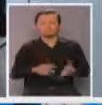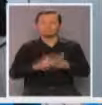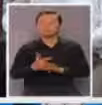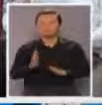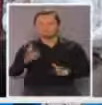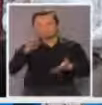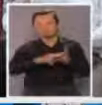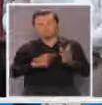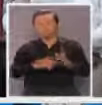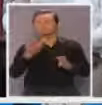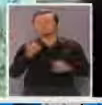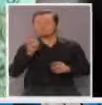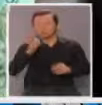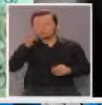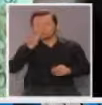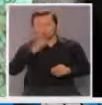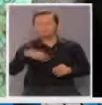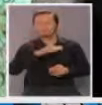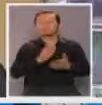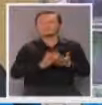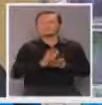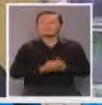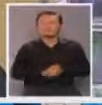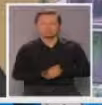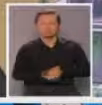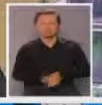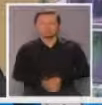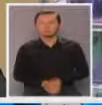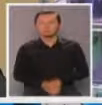Не остались без внимания ветераны здравоохранения.